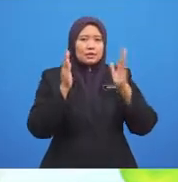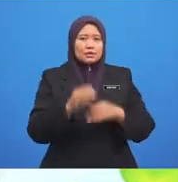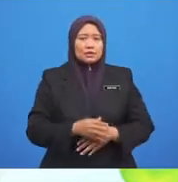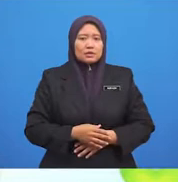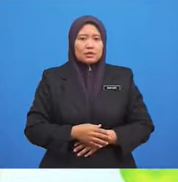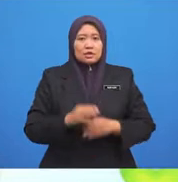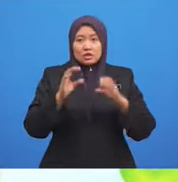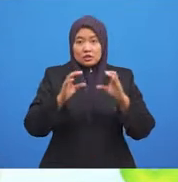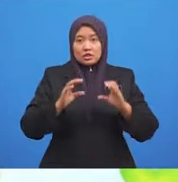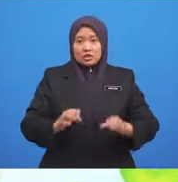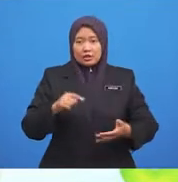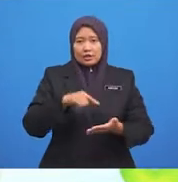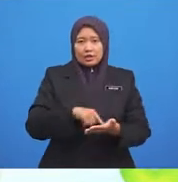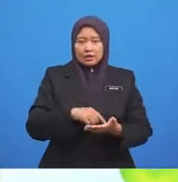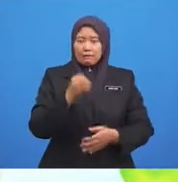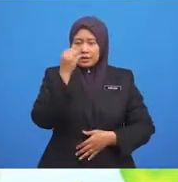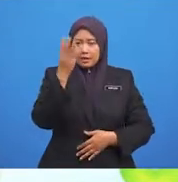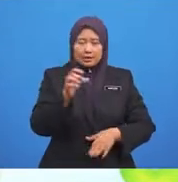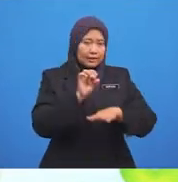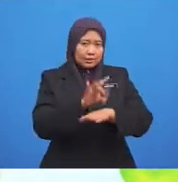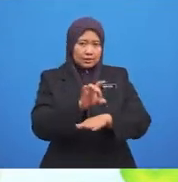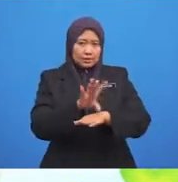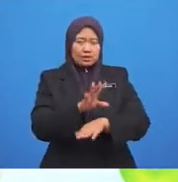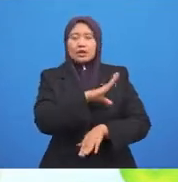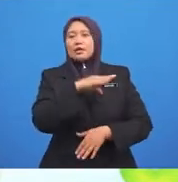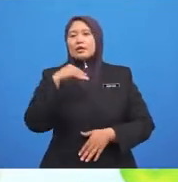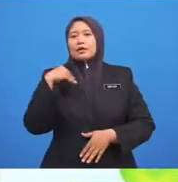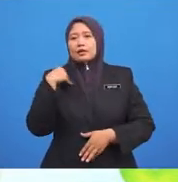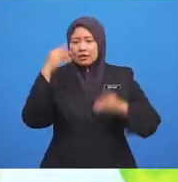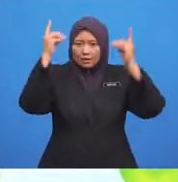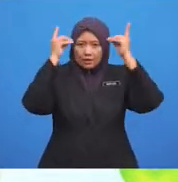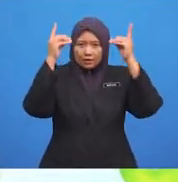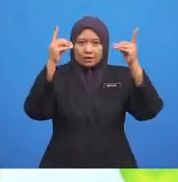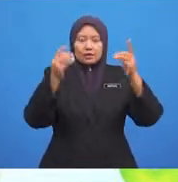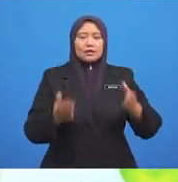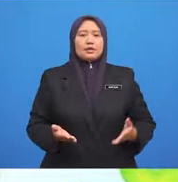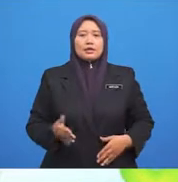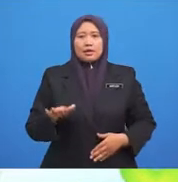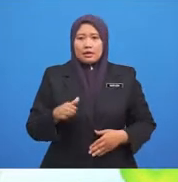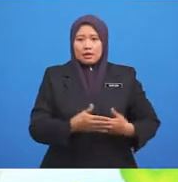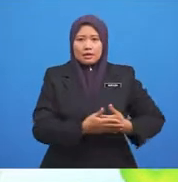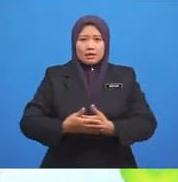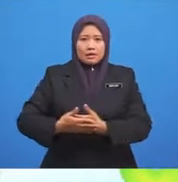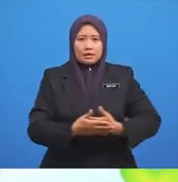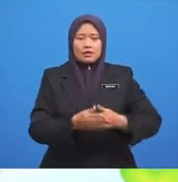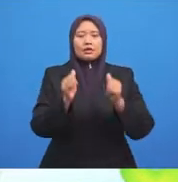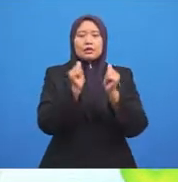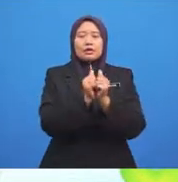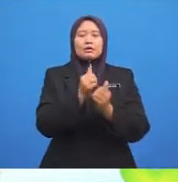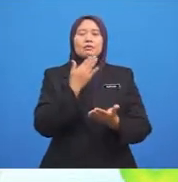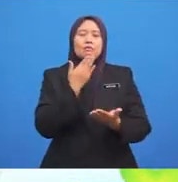mereka dapat memberi nasihat dan mendidik anak-anak mereka dengan baik